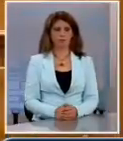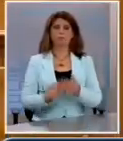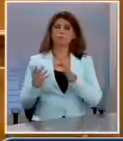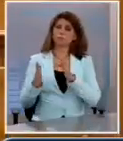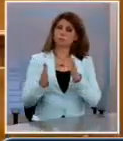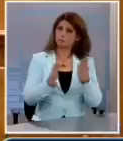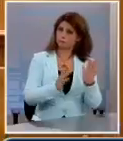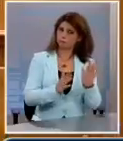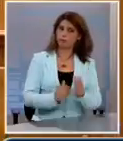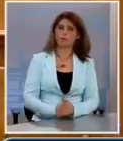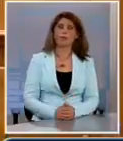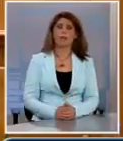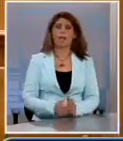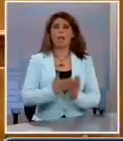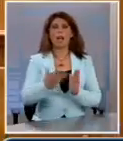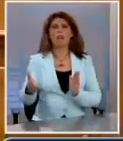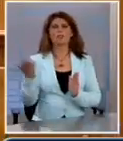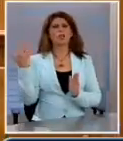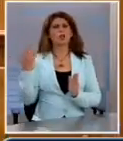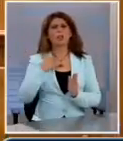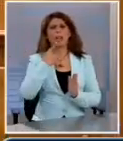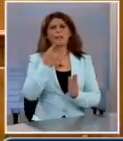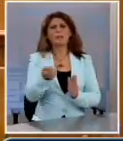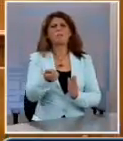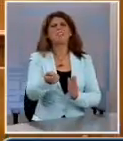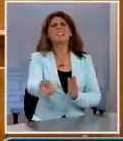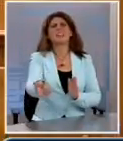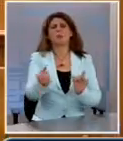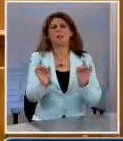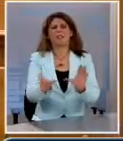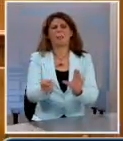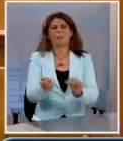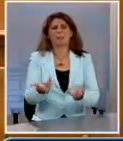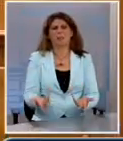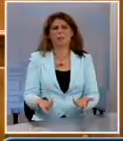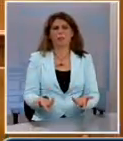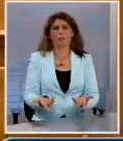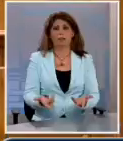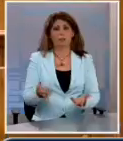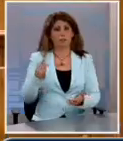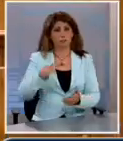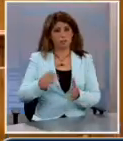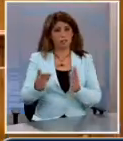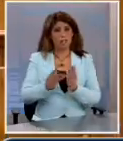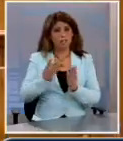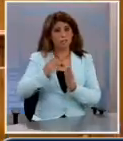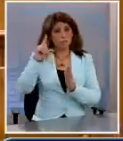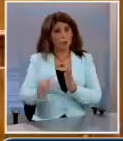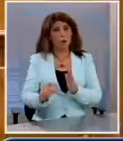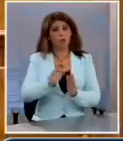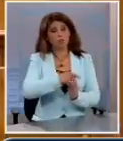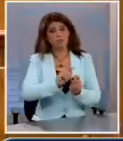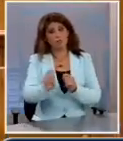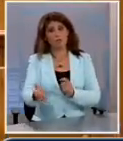Αυτά που εσείς τότε λέγατε ψίχουλα, για να έρθετε μετά να δώσετε 4 φορές λιγότερα. Μπορούμε